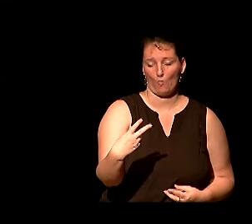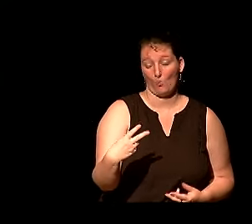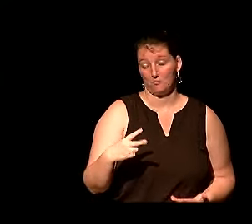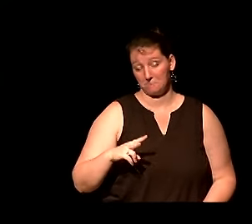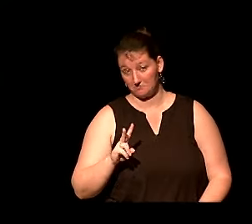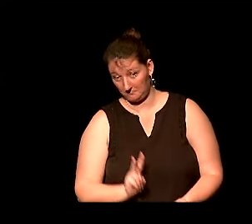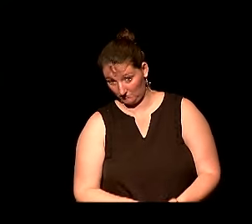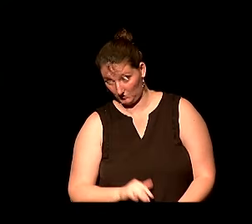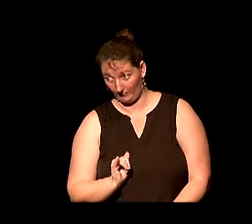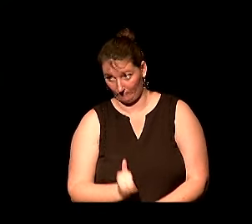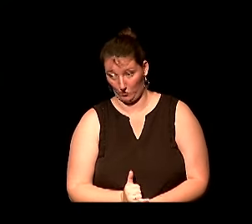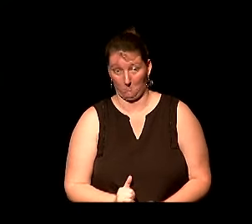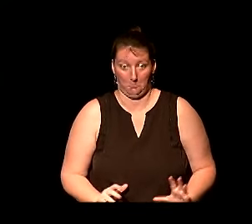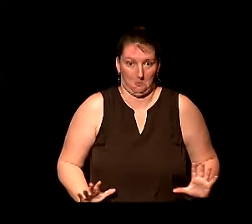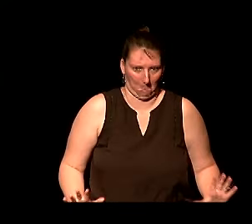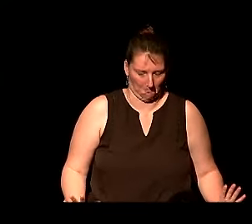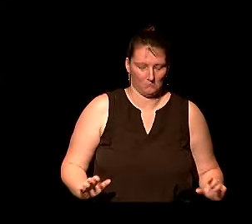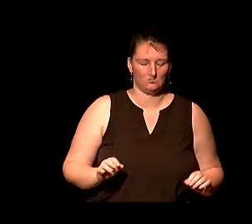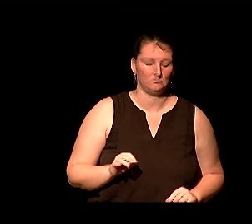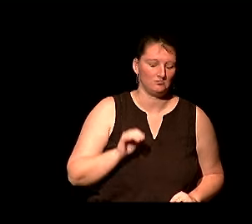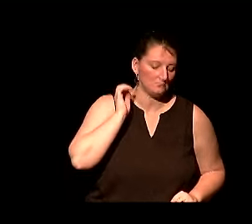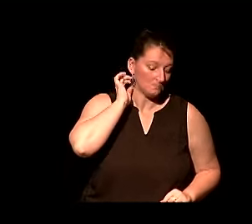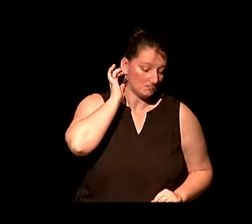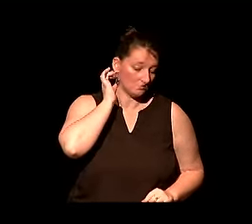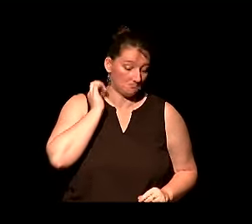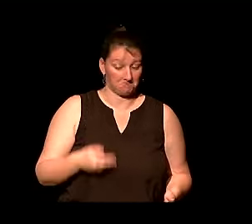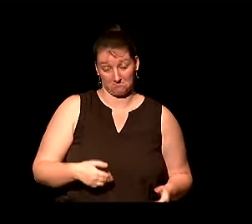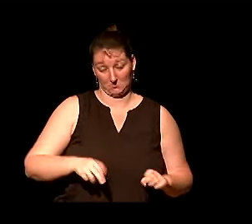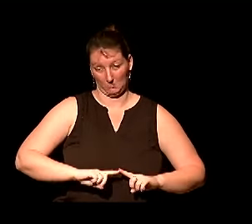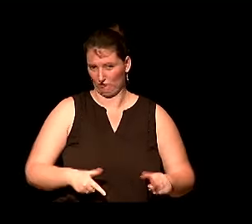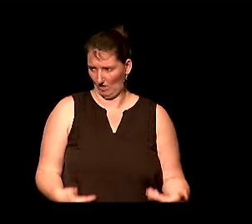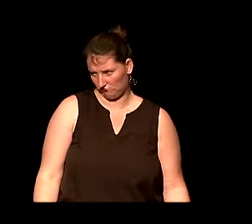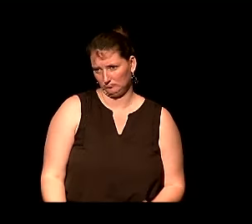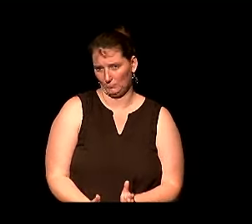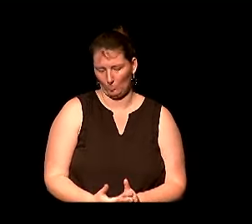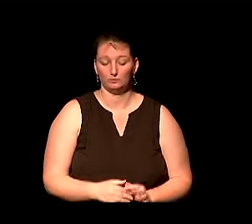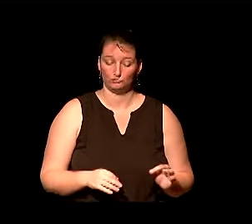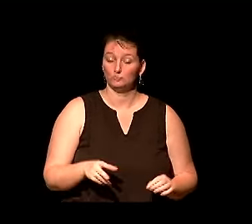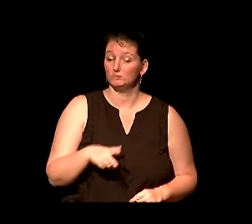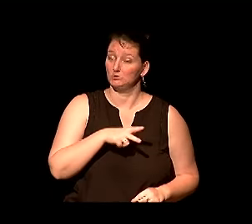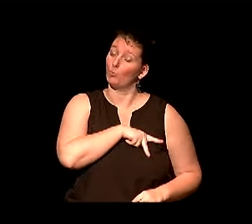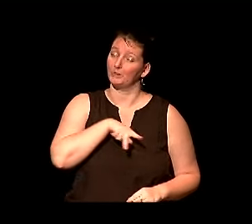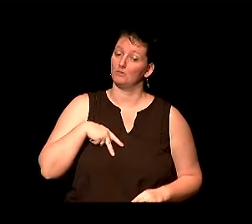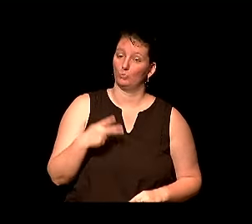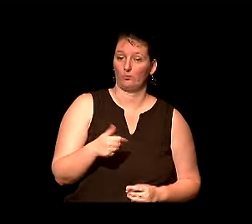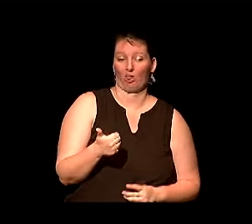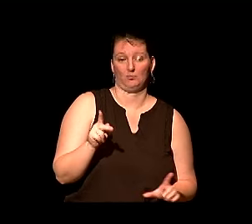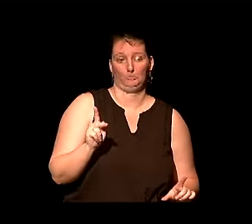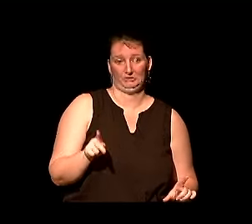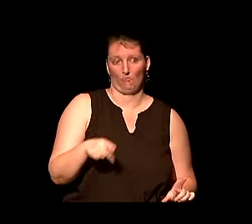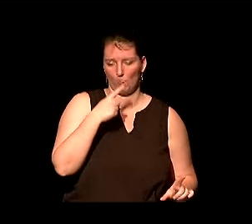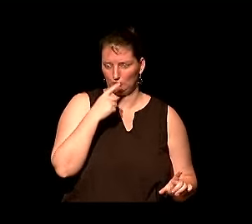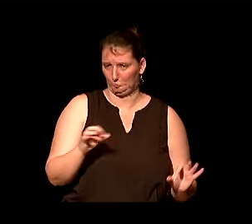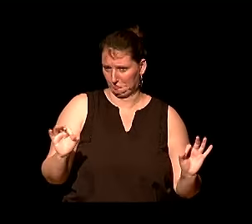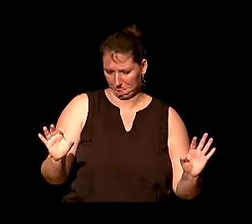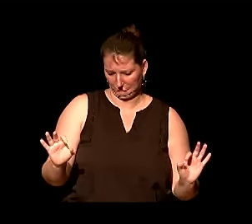l'authenticité n'est pas encore certaine, mais il possédait un Pissarro tout à fait semblable à celui que